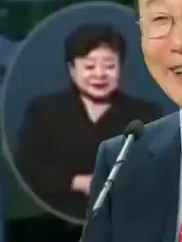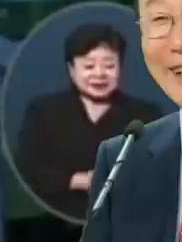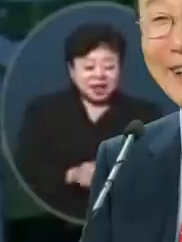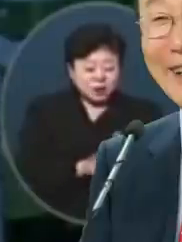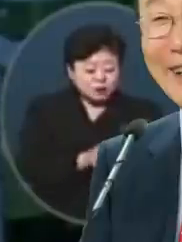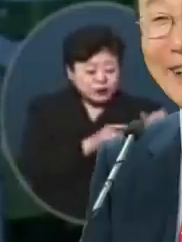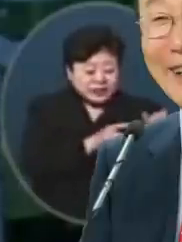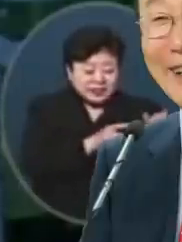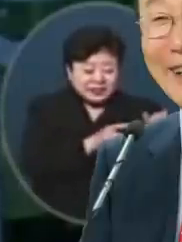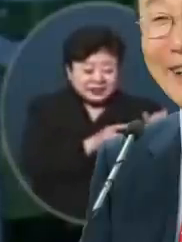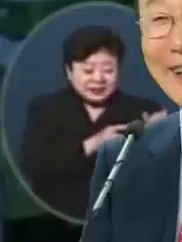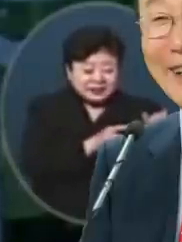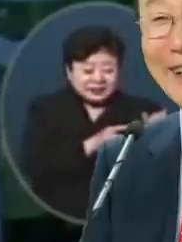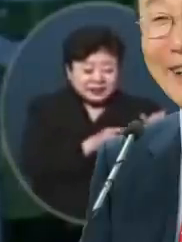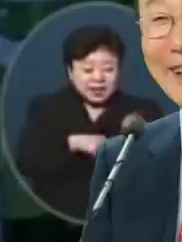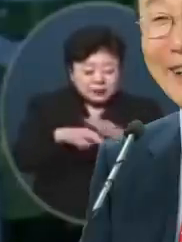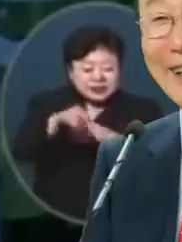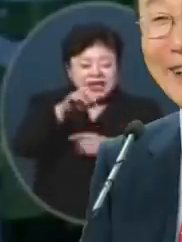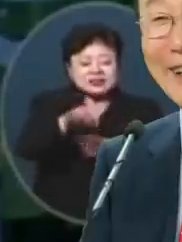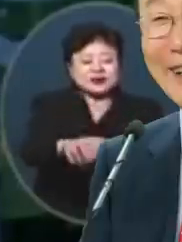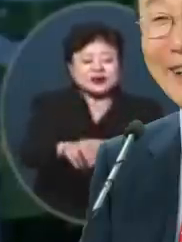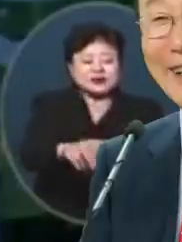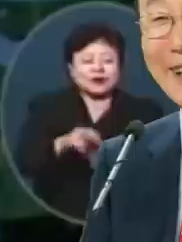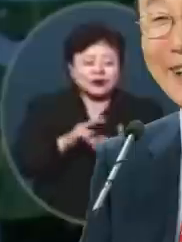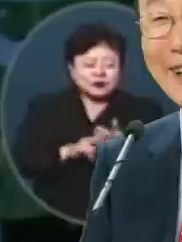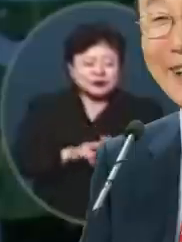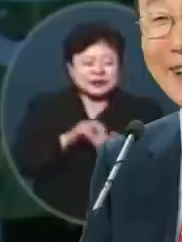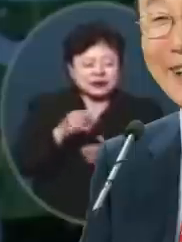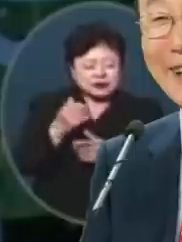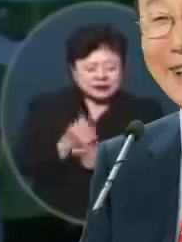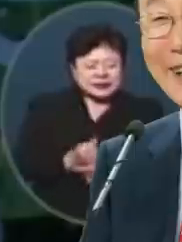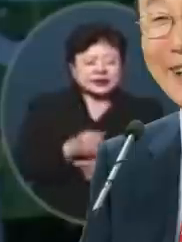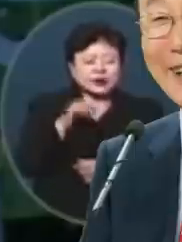부인의 피란처요 요새요 의뢰하는